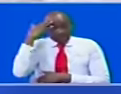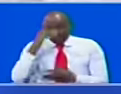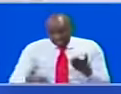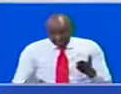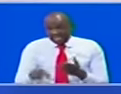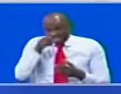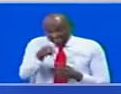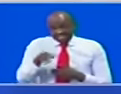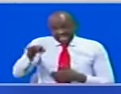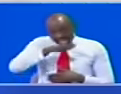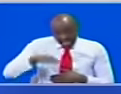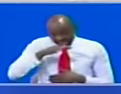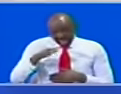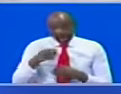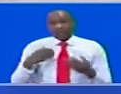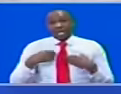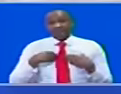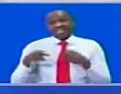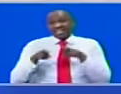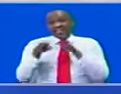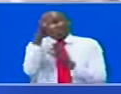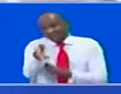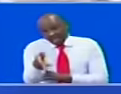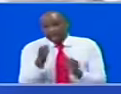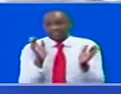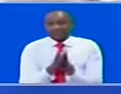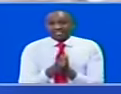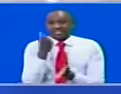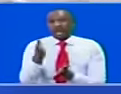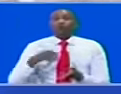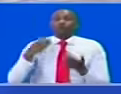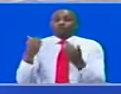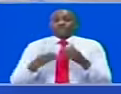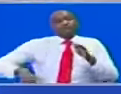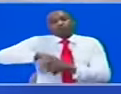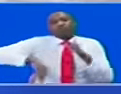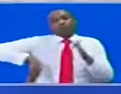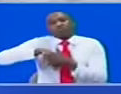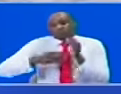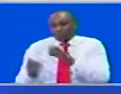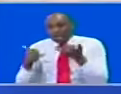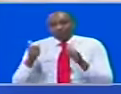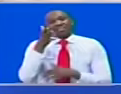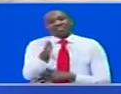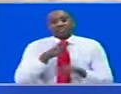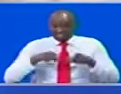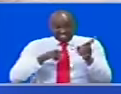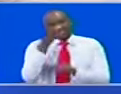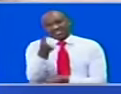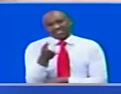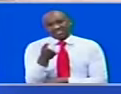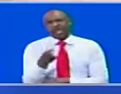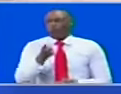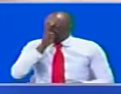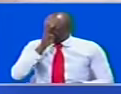ni kwamba huu ni mto sifika wa Tarach ambao sasa si mto bali uwanja wanakochezea watoto. Uhaba wa